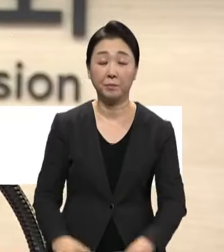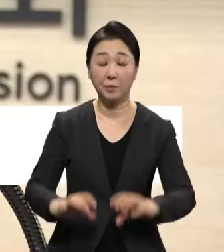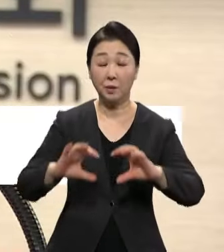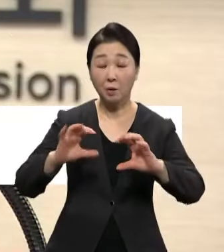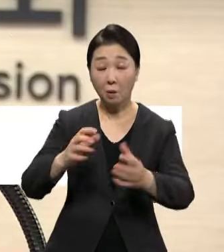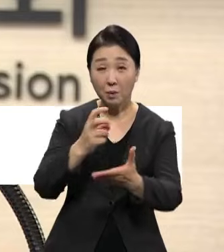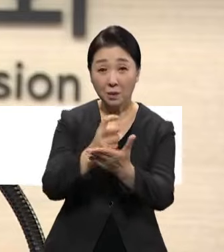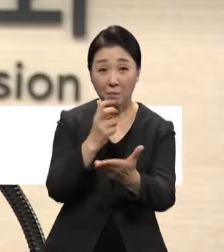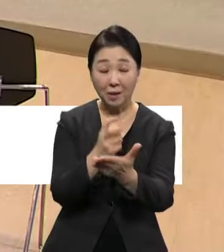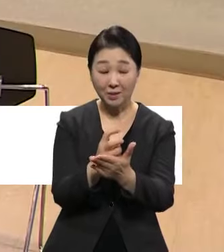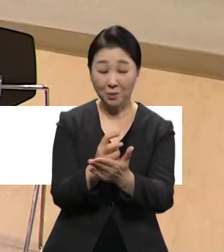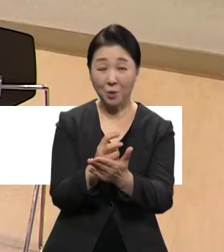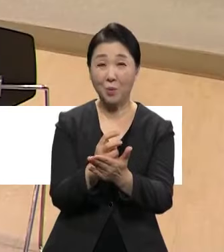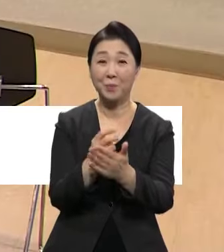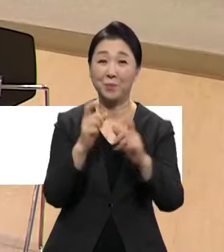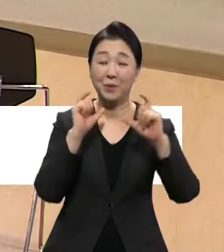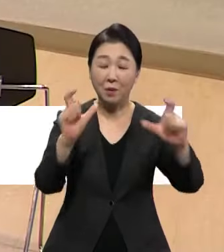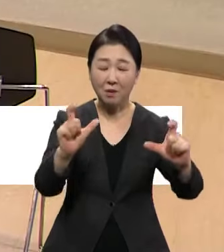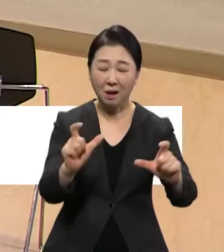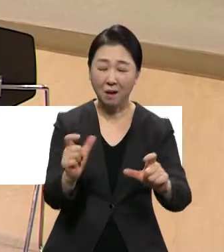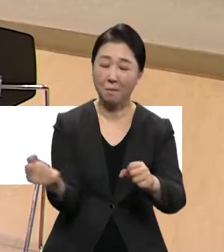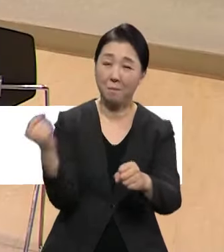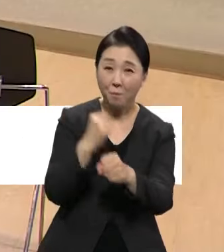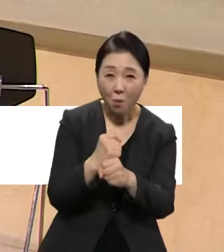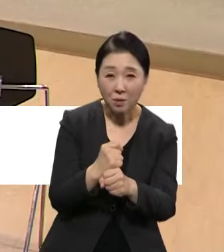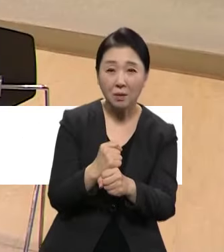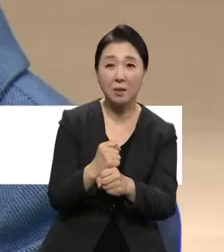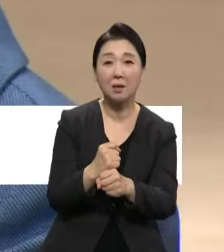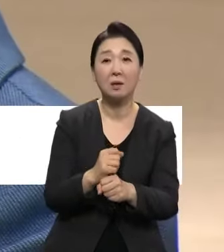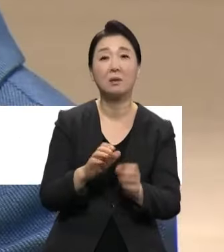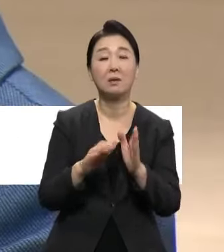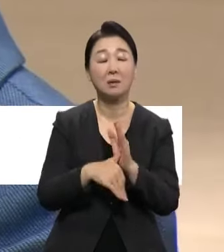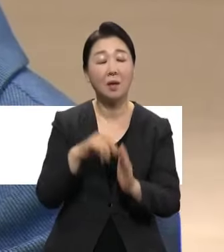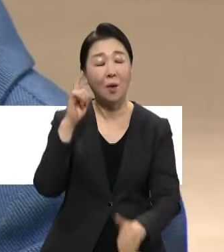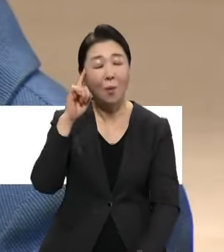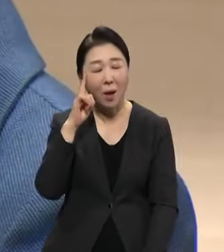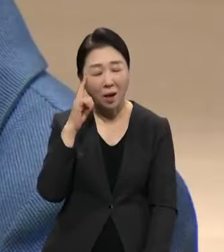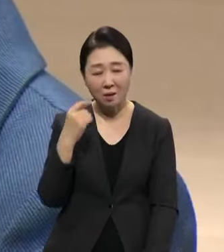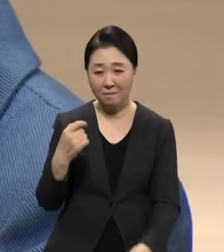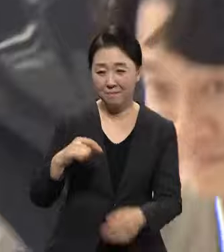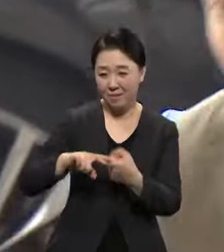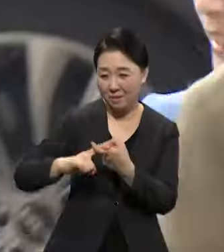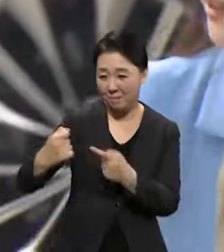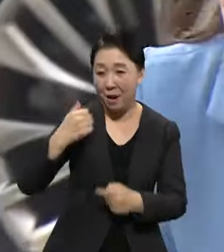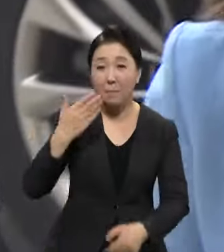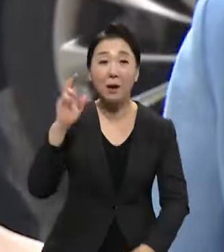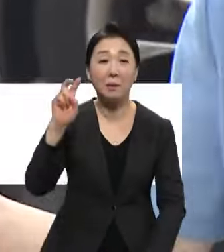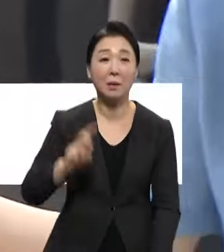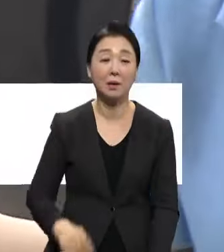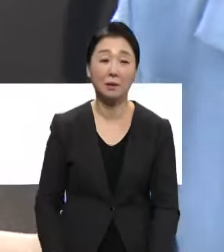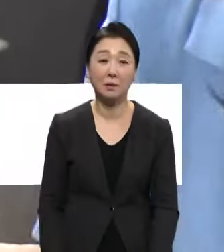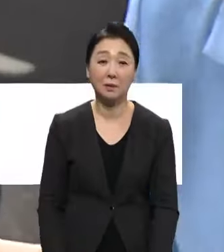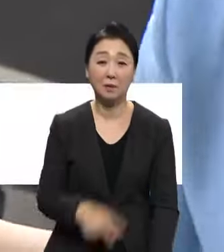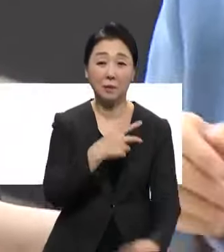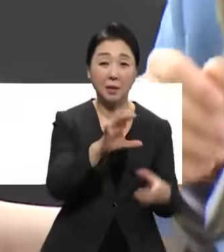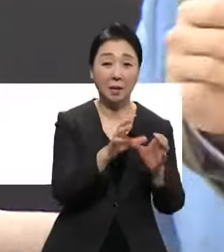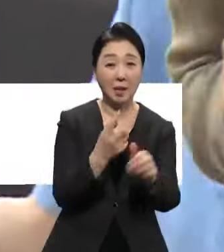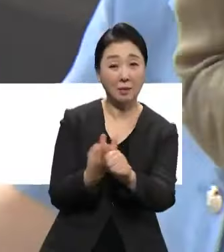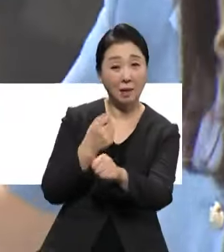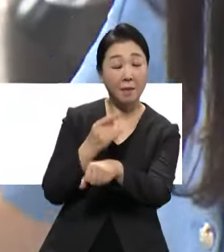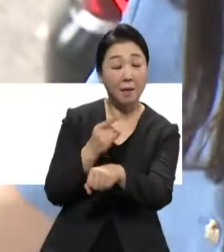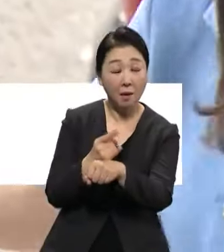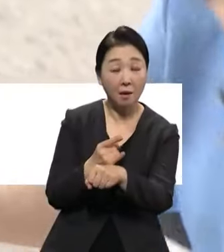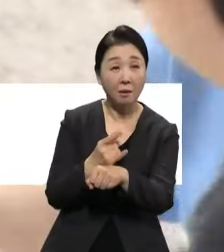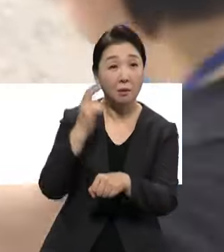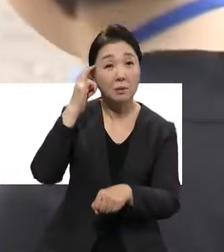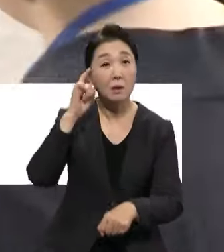이후 복귀하면 오히려 힘을 받을 수 있다는 계산이 깔려있다는 해석이 나옵니다. 야당에서 탄핵안 오늘 예고했는데 혹시 이에